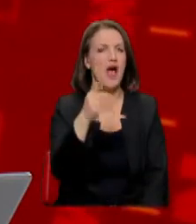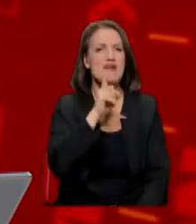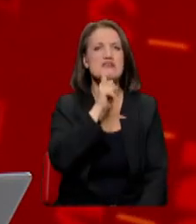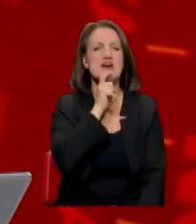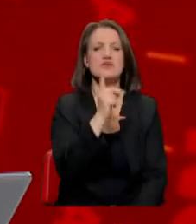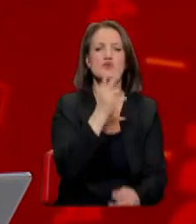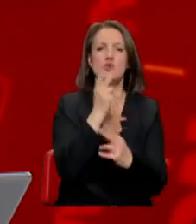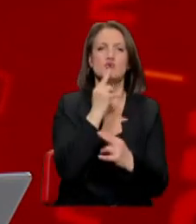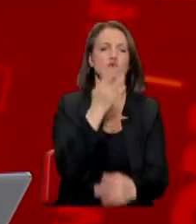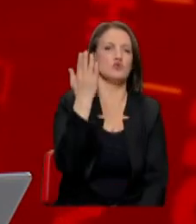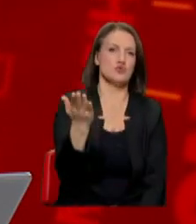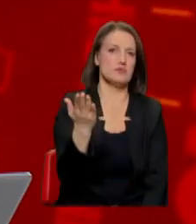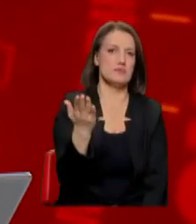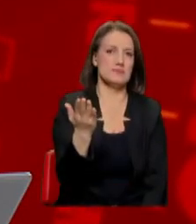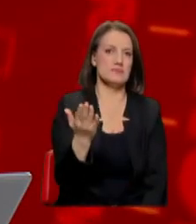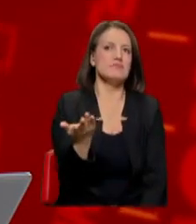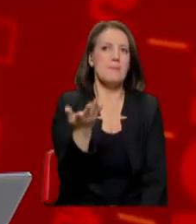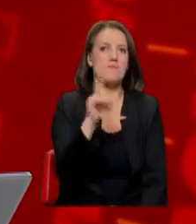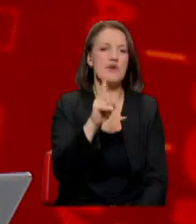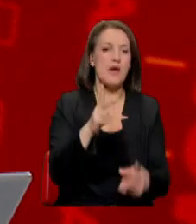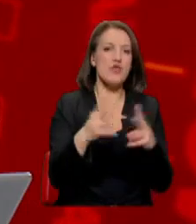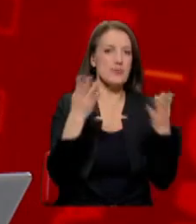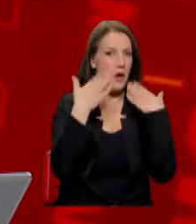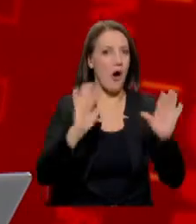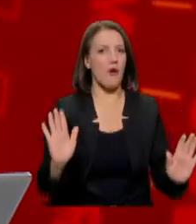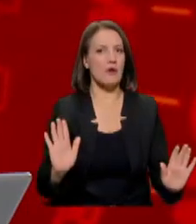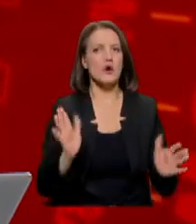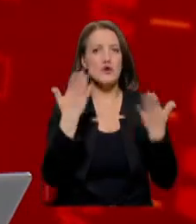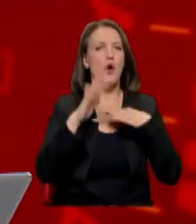yanlış konuşmayı tercih ediyorsunuz. Başka bir açıklaması yok. Yok yani.